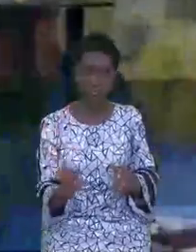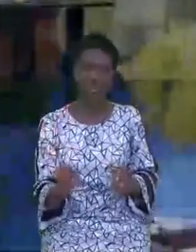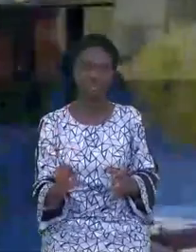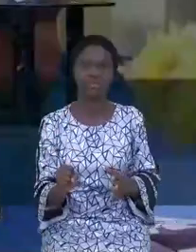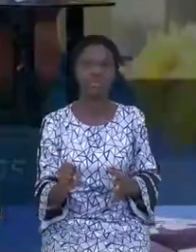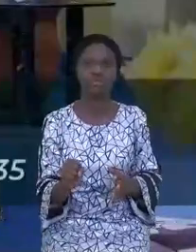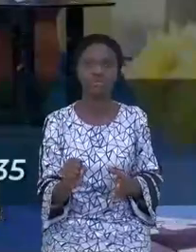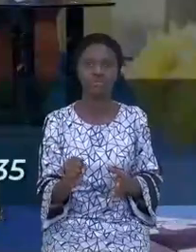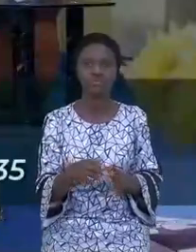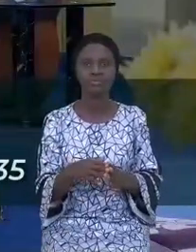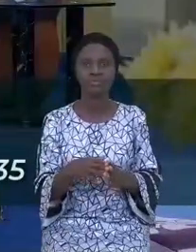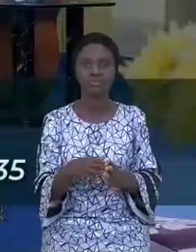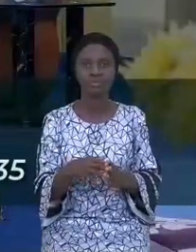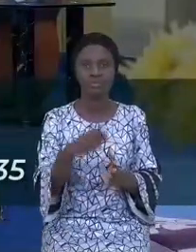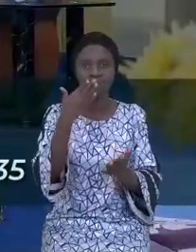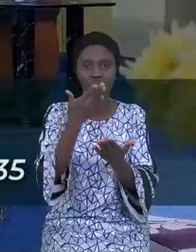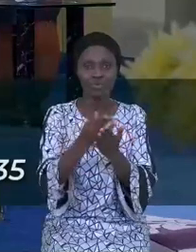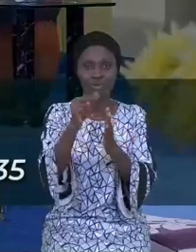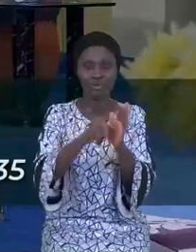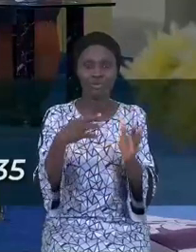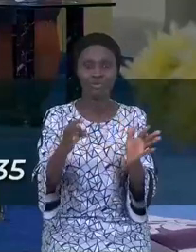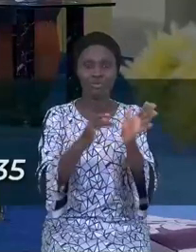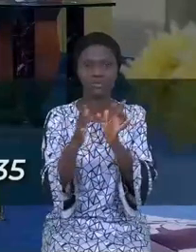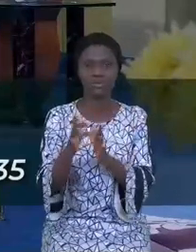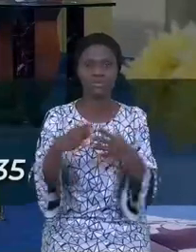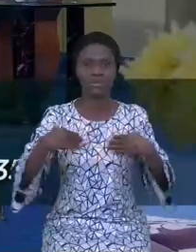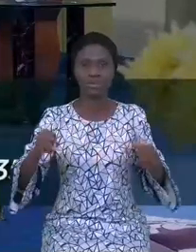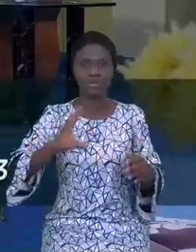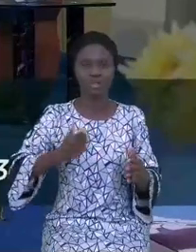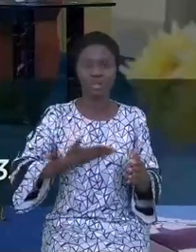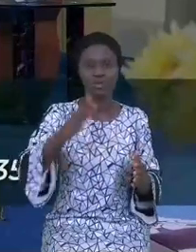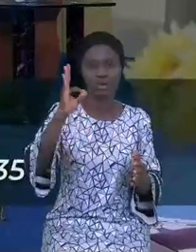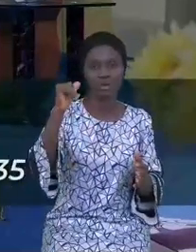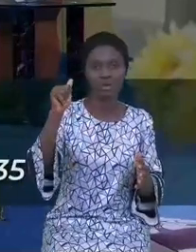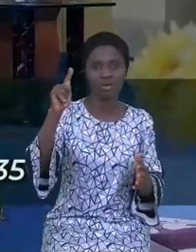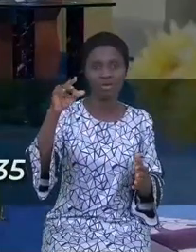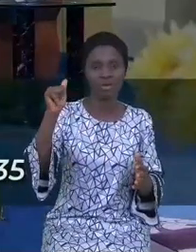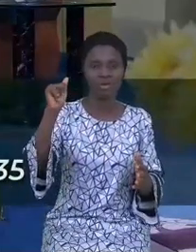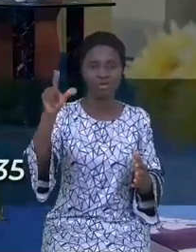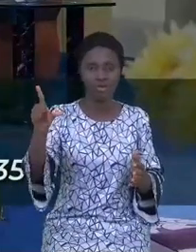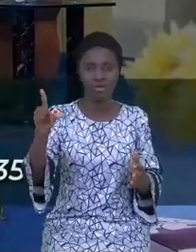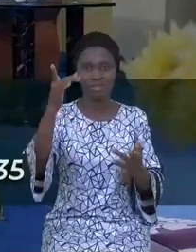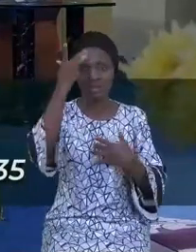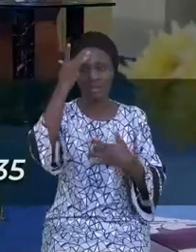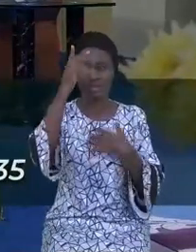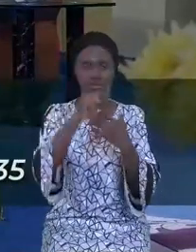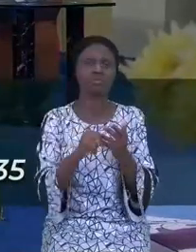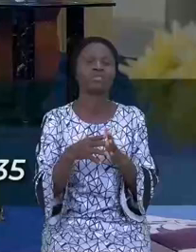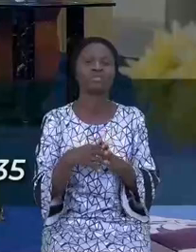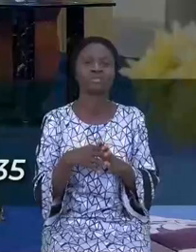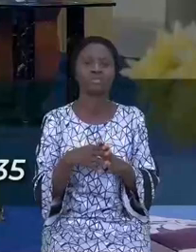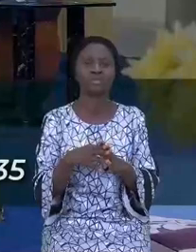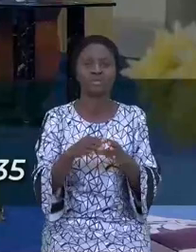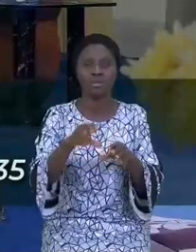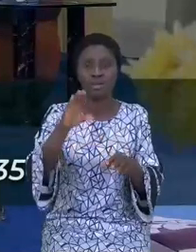des Apôtres, chapitre 10. Verset 38, Actes, chapitre 10, verset 38.